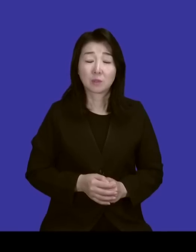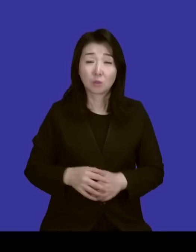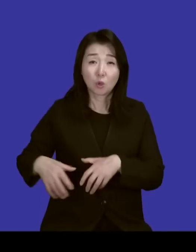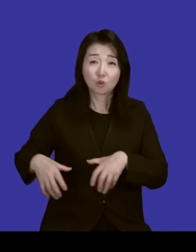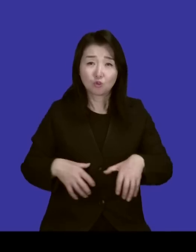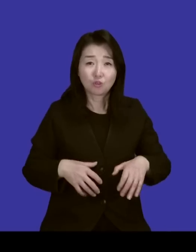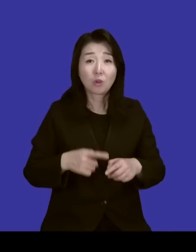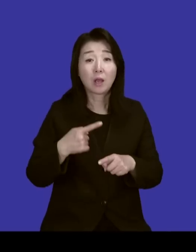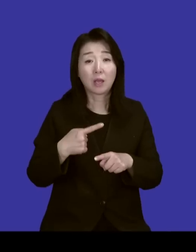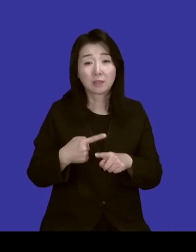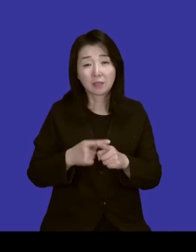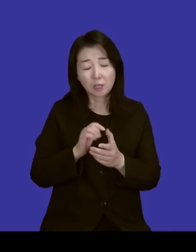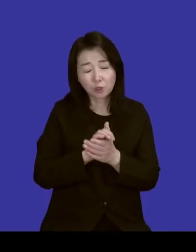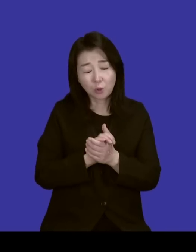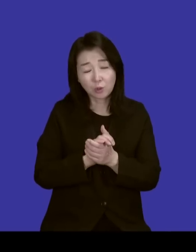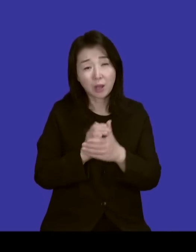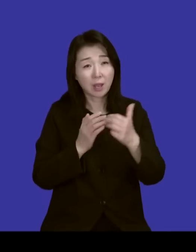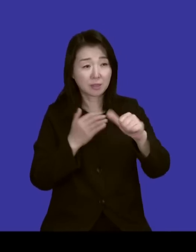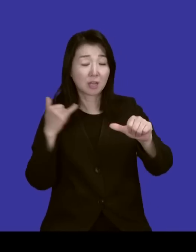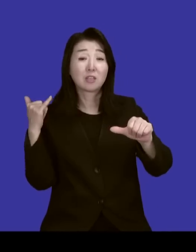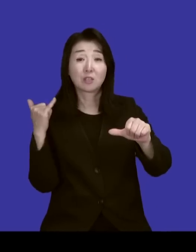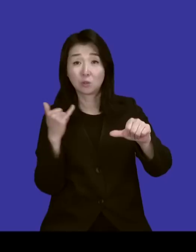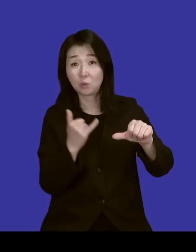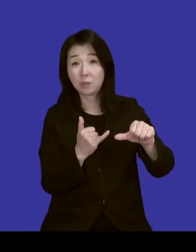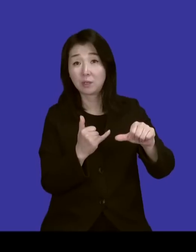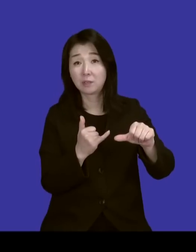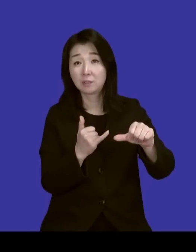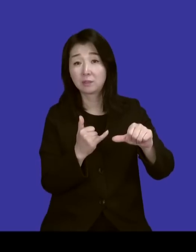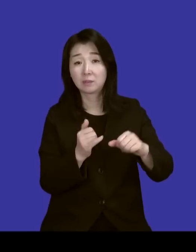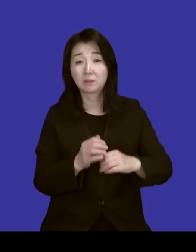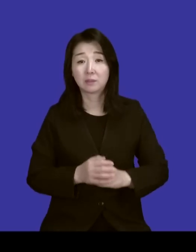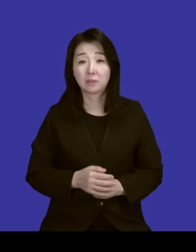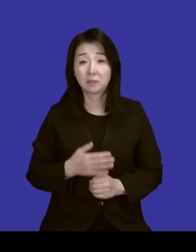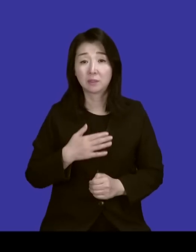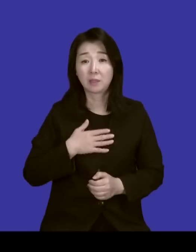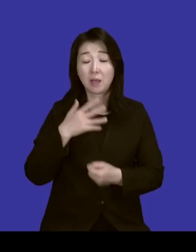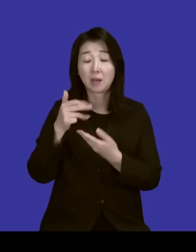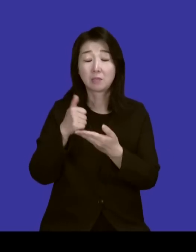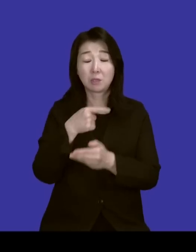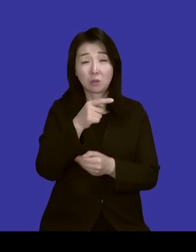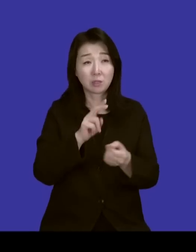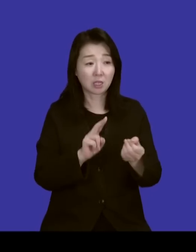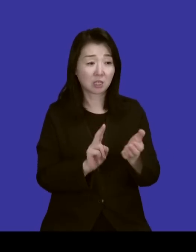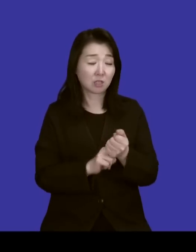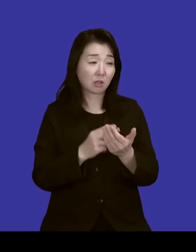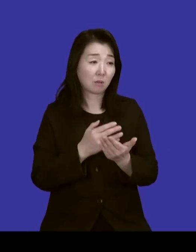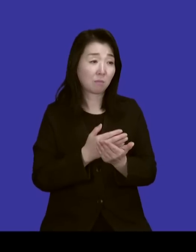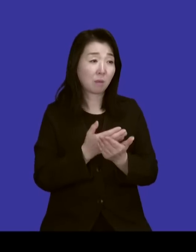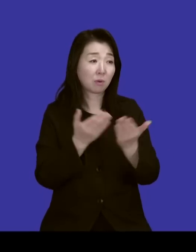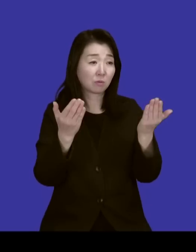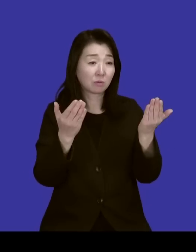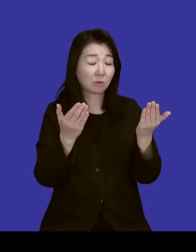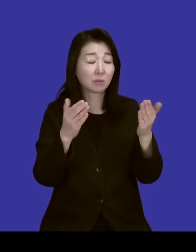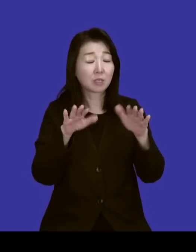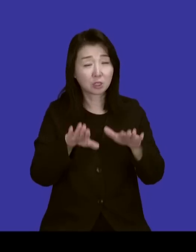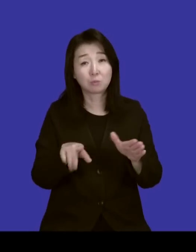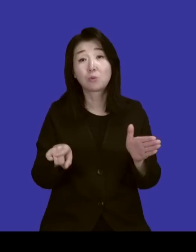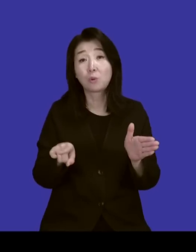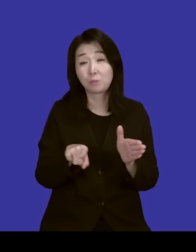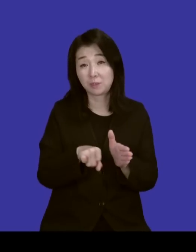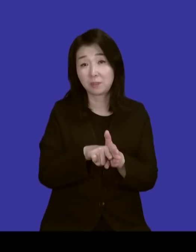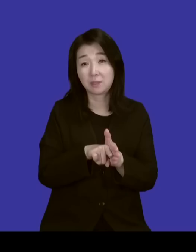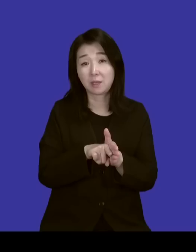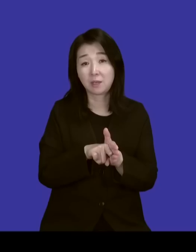주저하다가 기도하고 아들한테 전화를 걸었어요. 네. 난 하나님이 너에게 기적을 베풀어 주실 것을 아직도 믿는다.